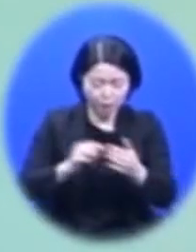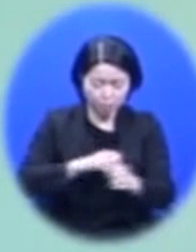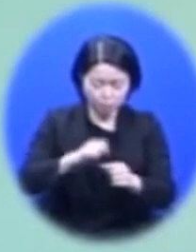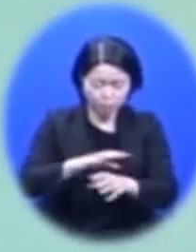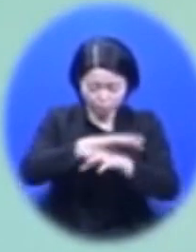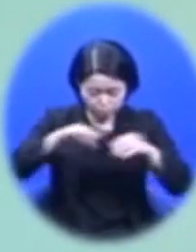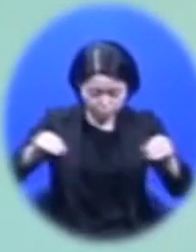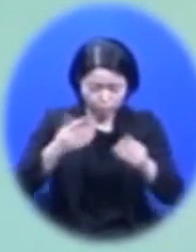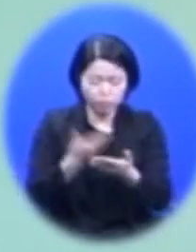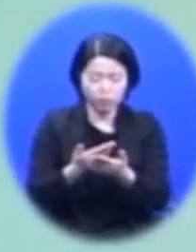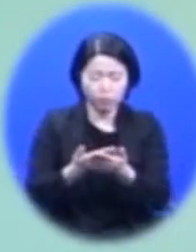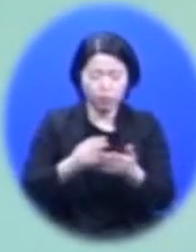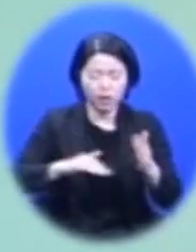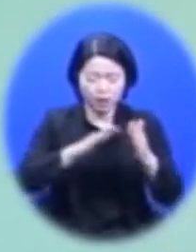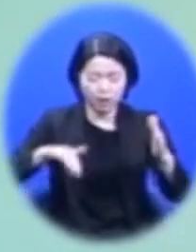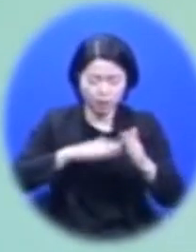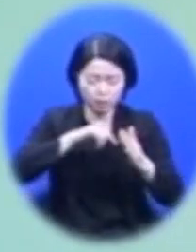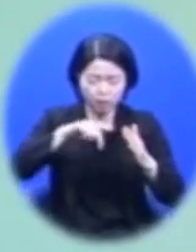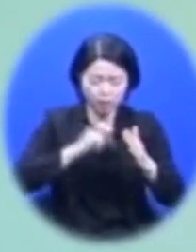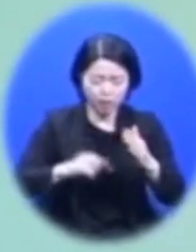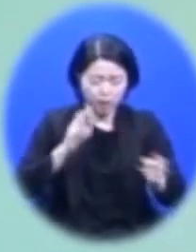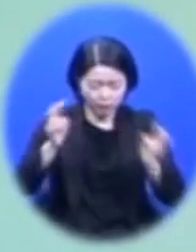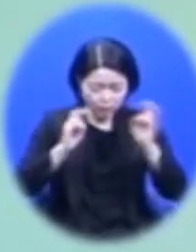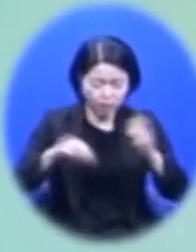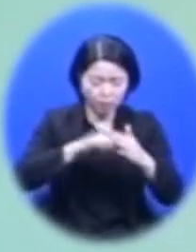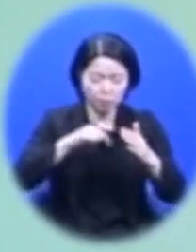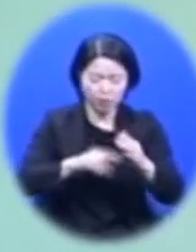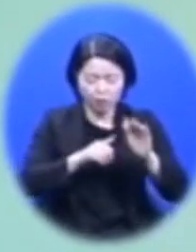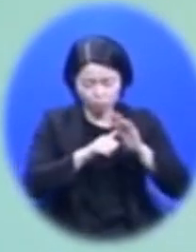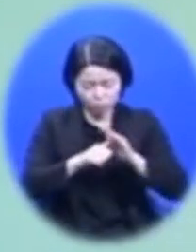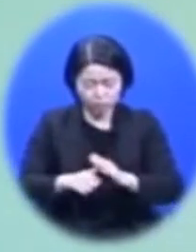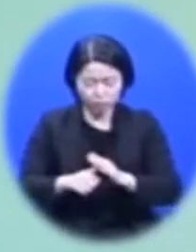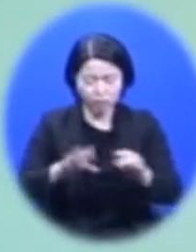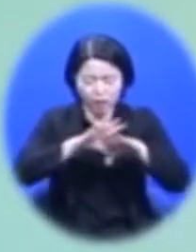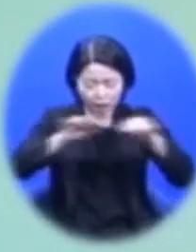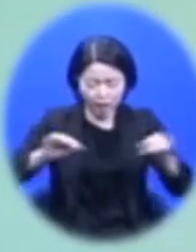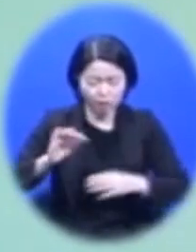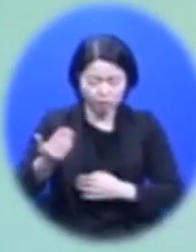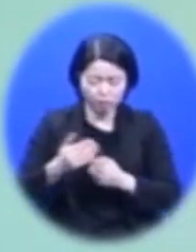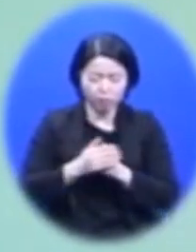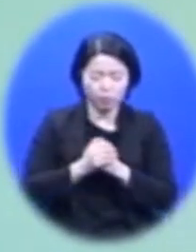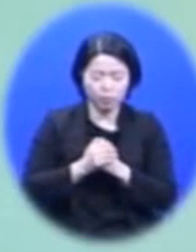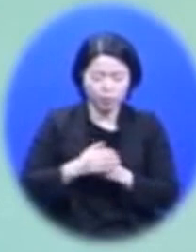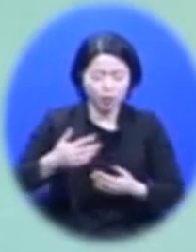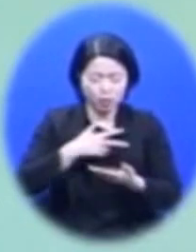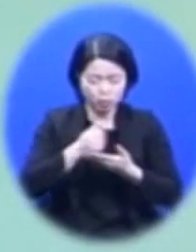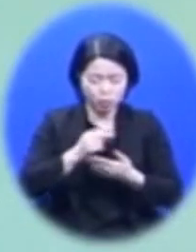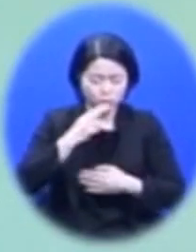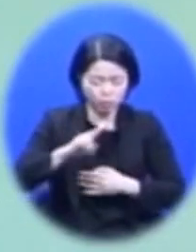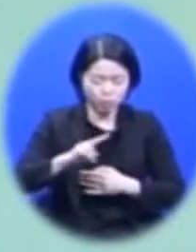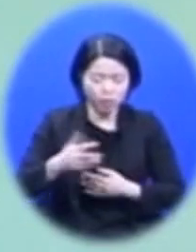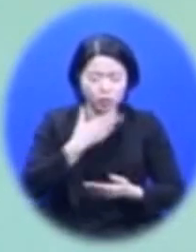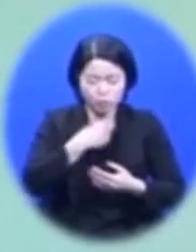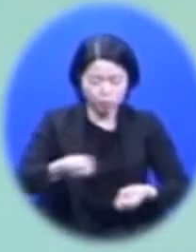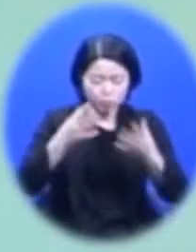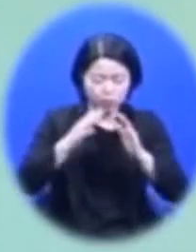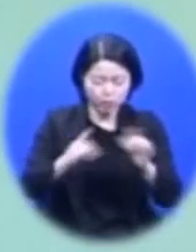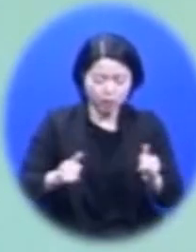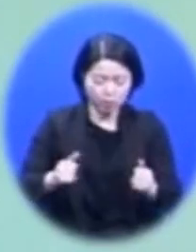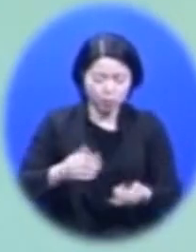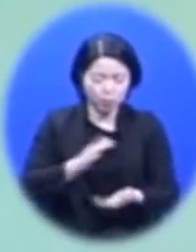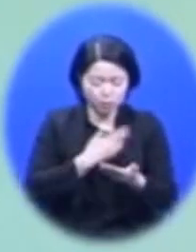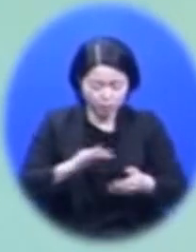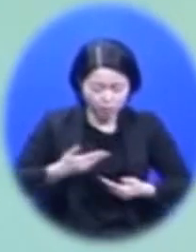풀어주시고, 가정 안에, 기업에 눌린 것들이 해결되어지고, 주여 축복의 사람으로, 베풀고